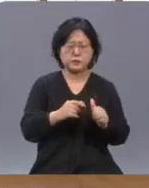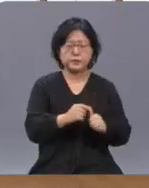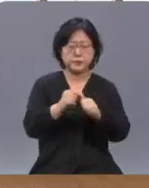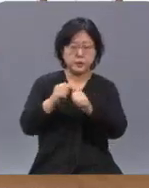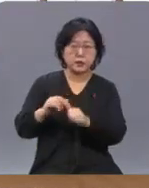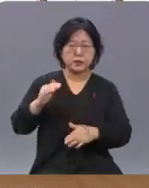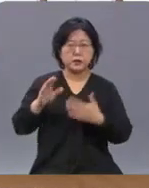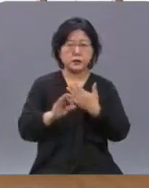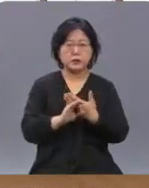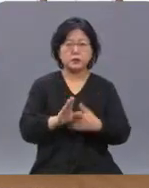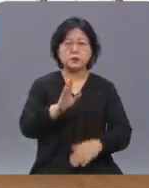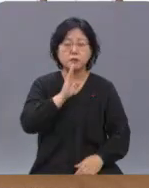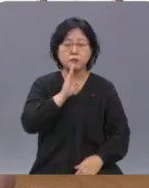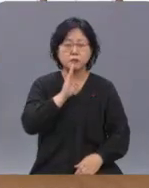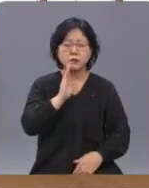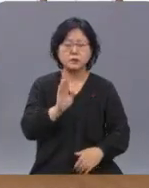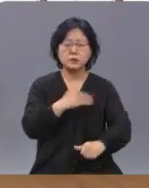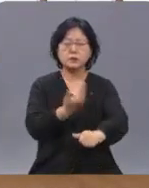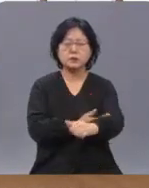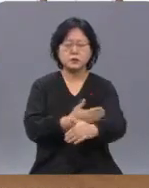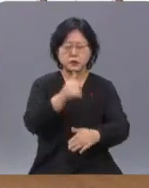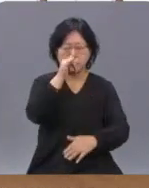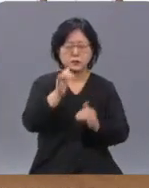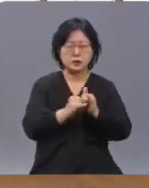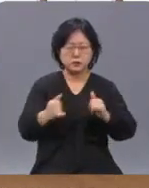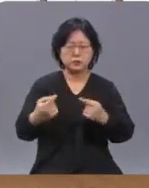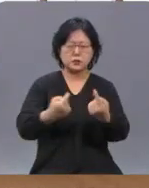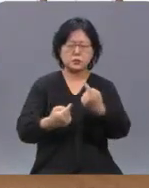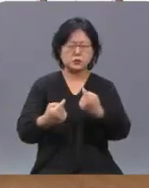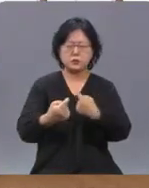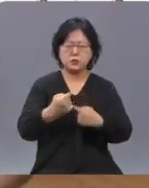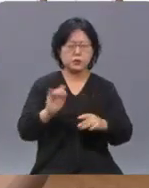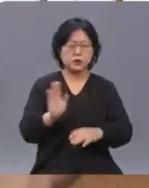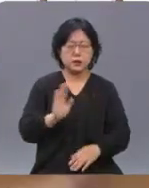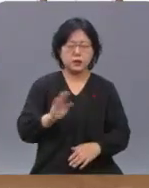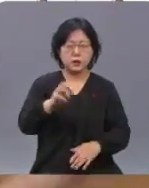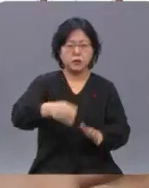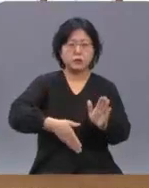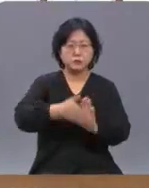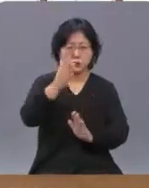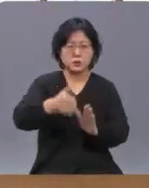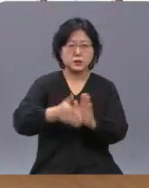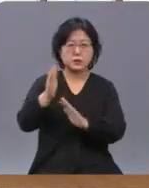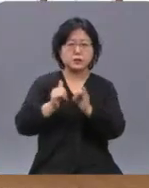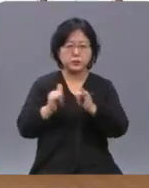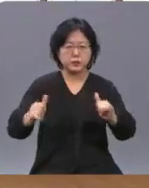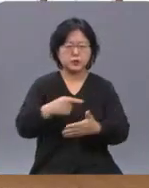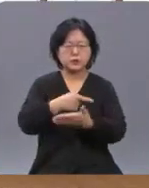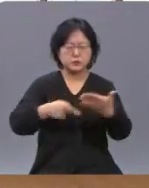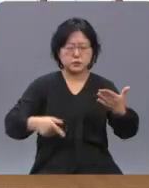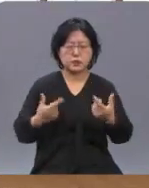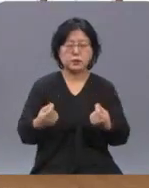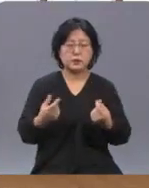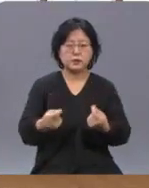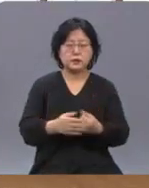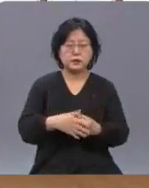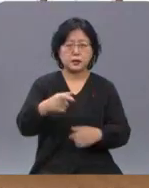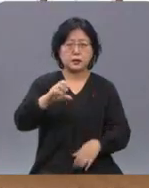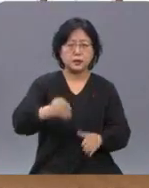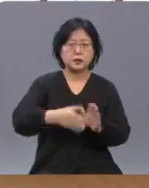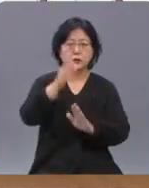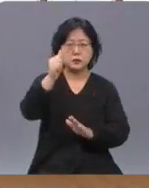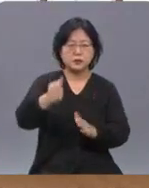되면 정말 역량 있는 분들이 지원을 남게 됩니다 광주시와 광주시민들이 손해가 되는 겁니다